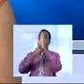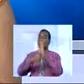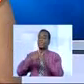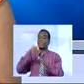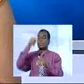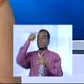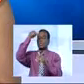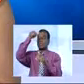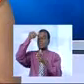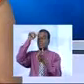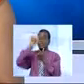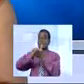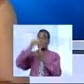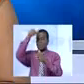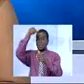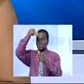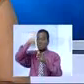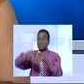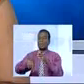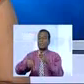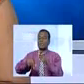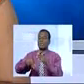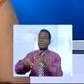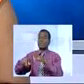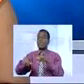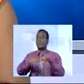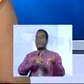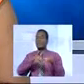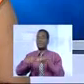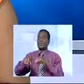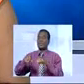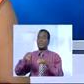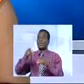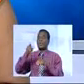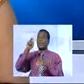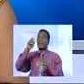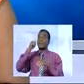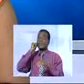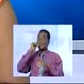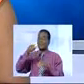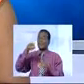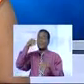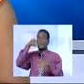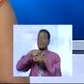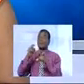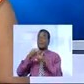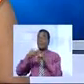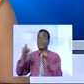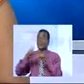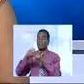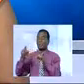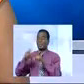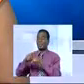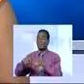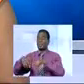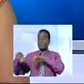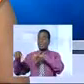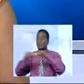des femmes qui exercent dans divers domaines d'activité, notamment dans le domaine